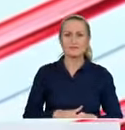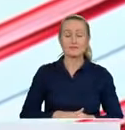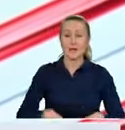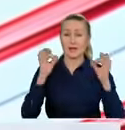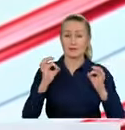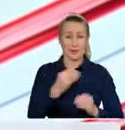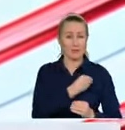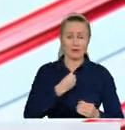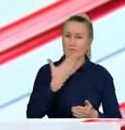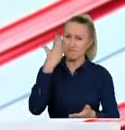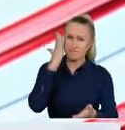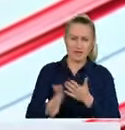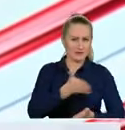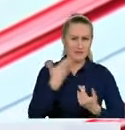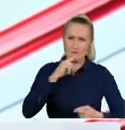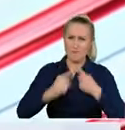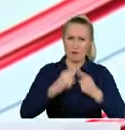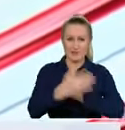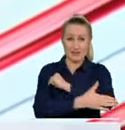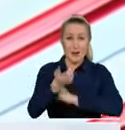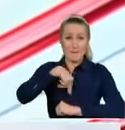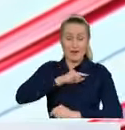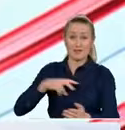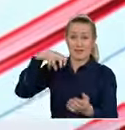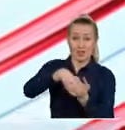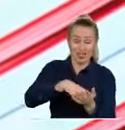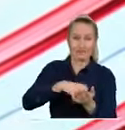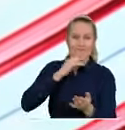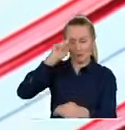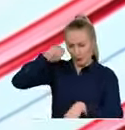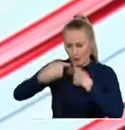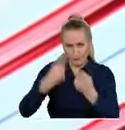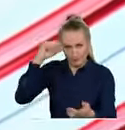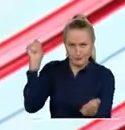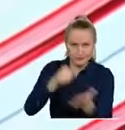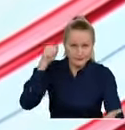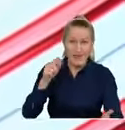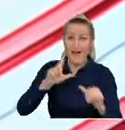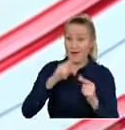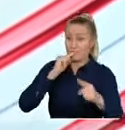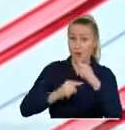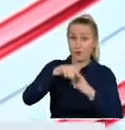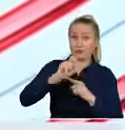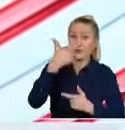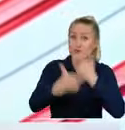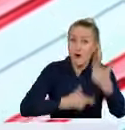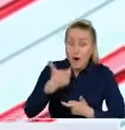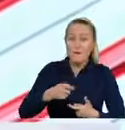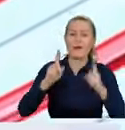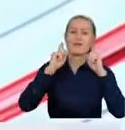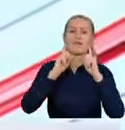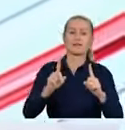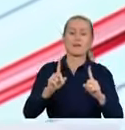polityki zagranicznej. Wstając z kolan, upadliśmy na głowę, a ta polityka, która jest realizowana, to polityka, według